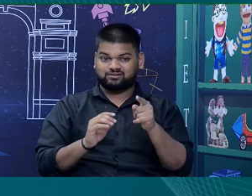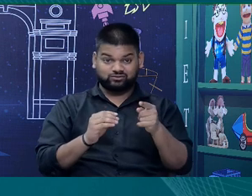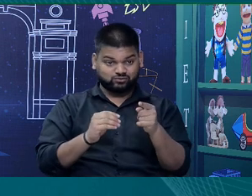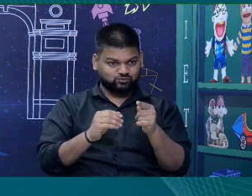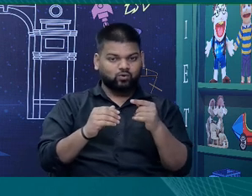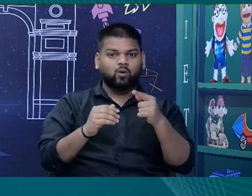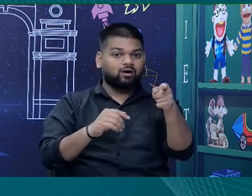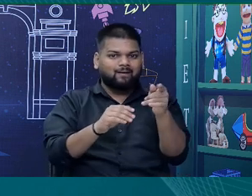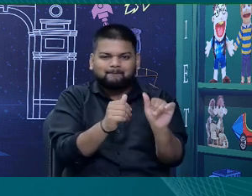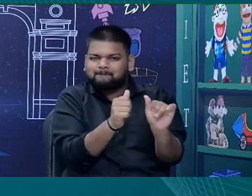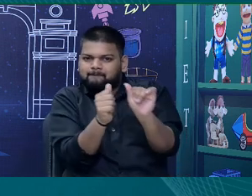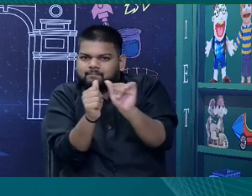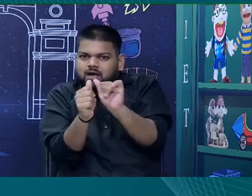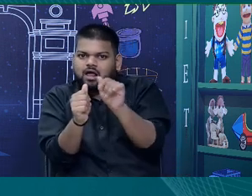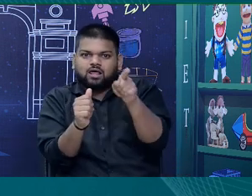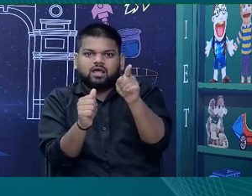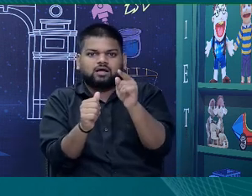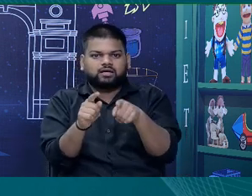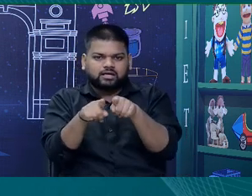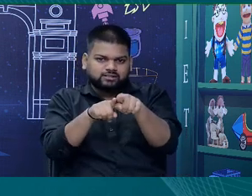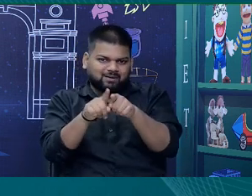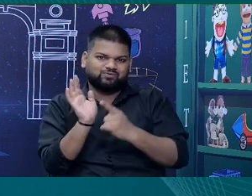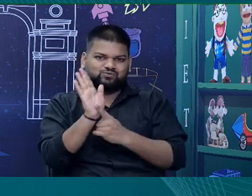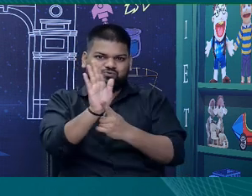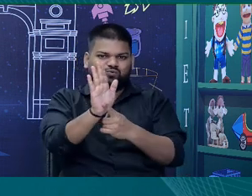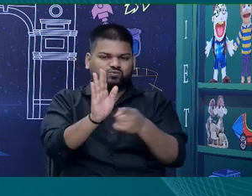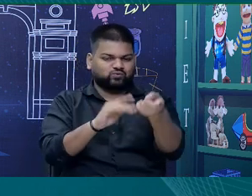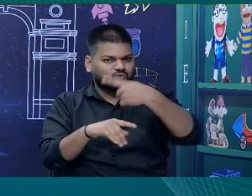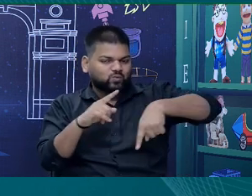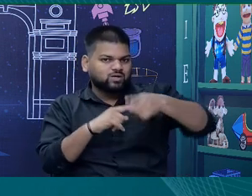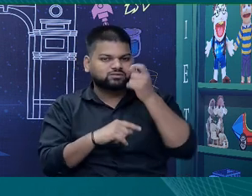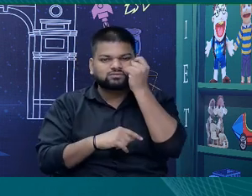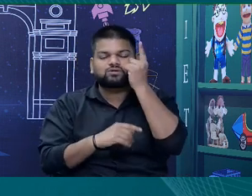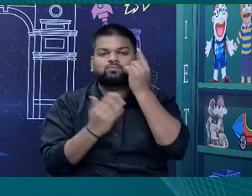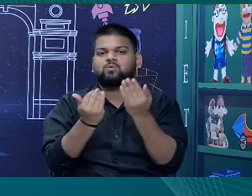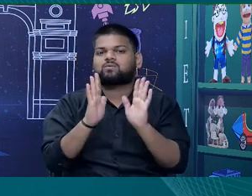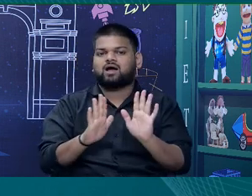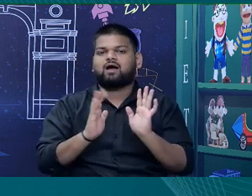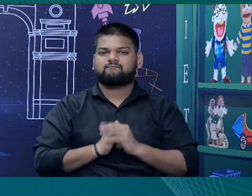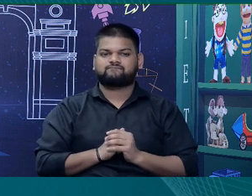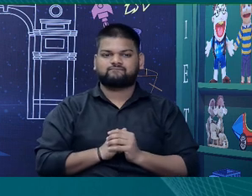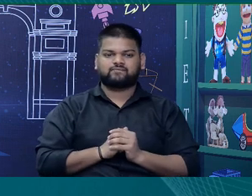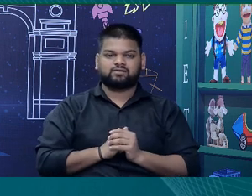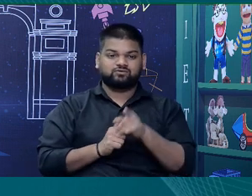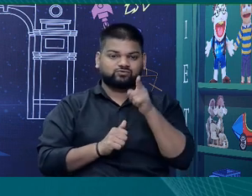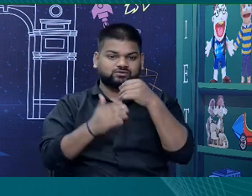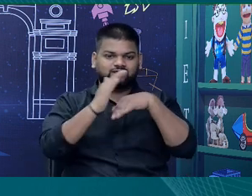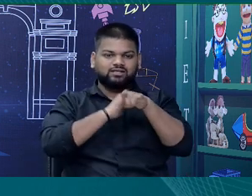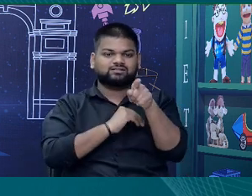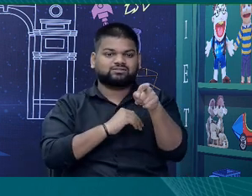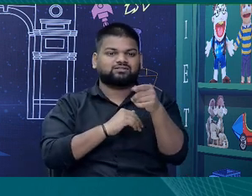2xy और 6y एक्स अब इसमें आप देखेंगे की न्यूमेरिकल कॉएफिशिएंट्स अलग-अलग है एक टर्म का न्यूमेरिकल को